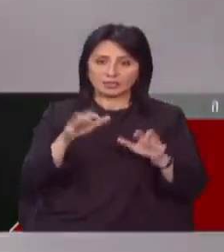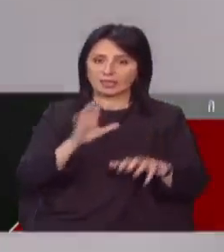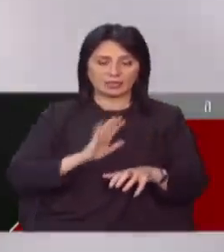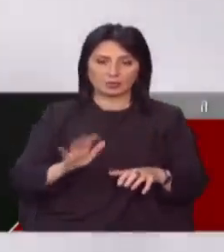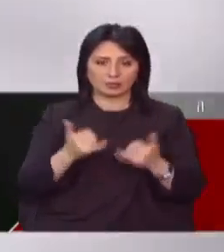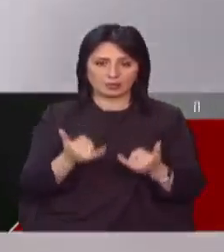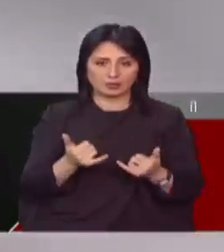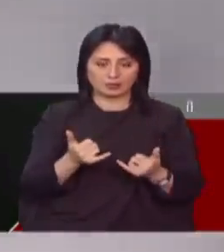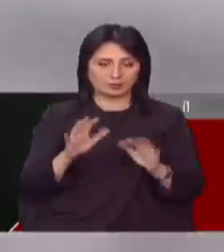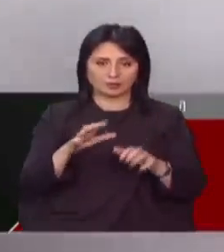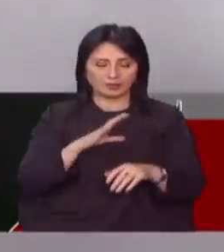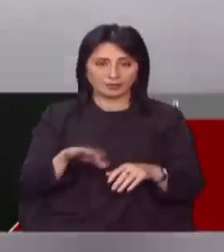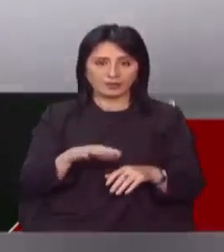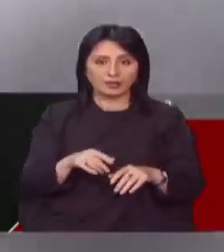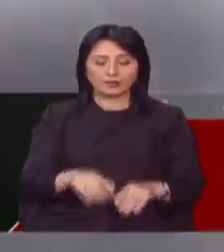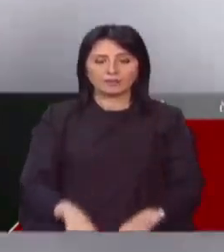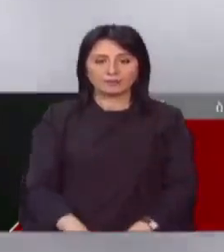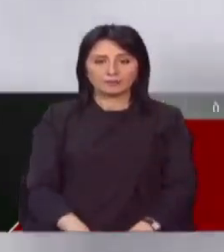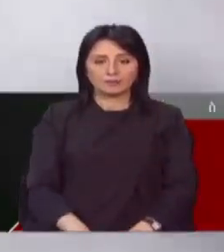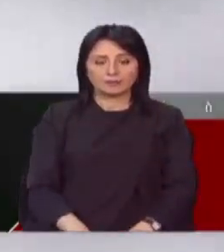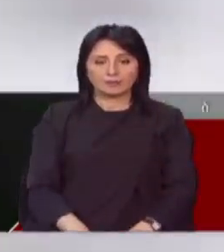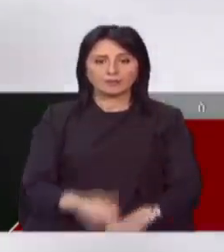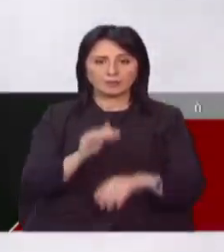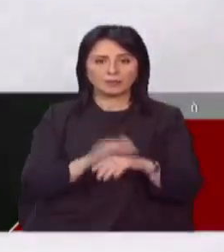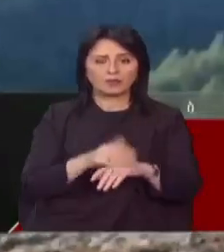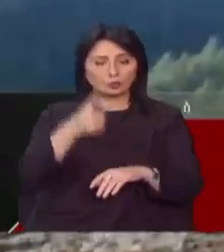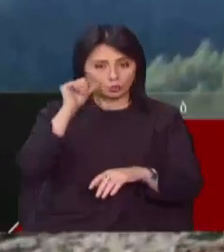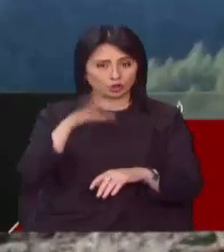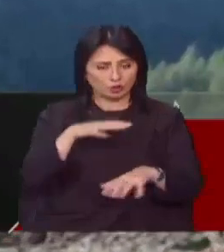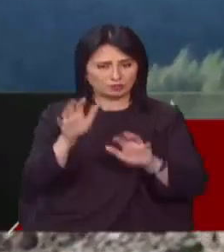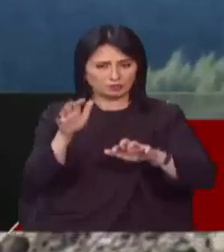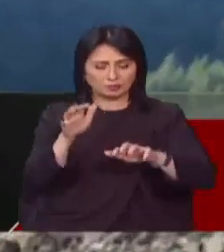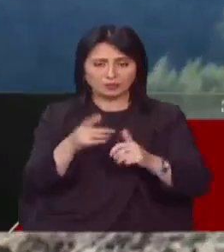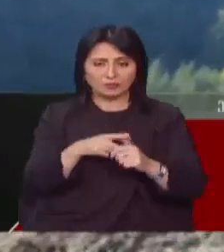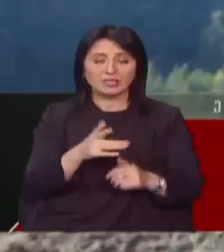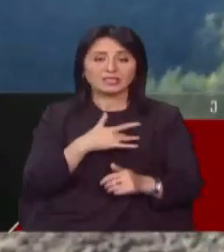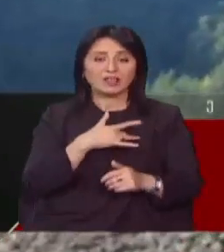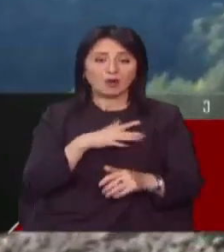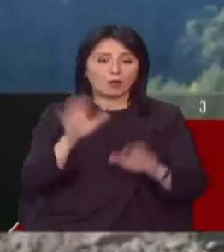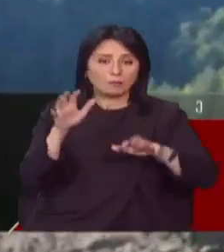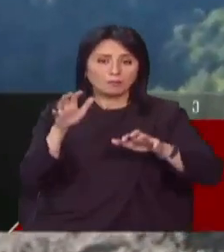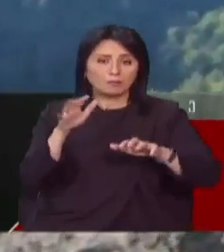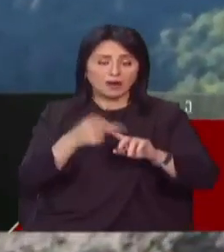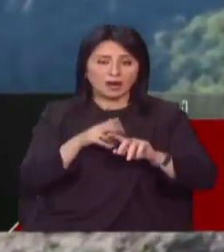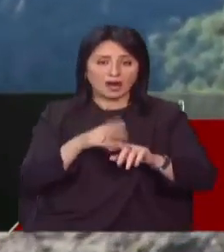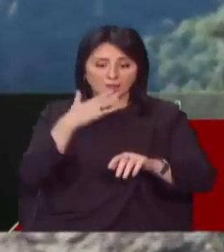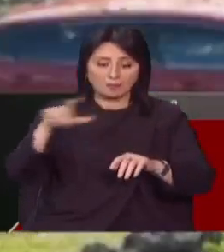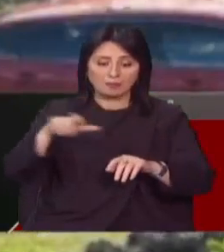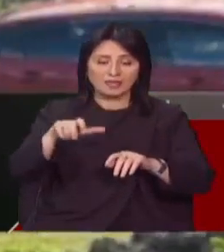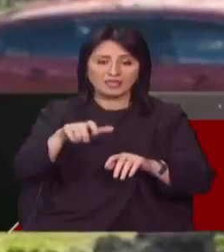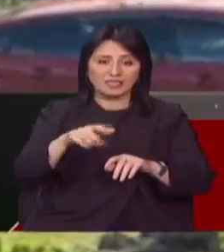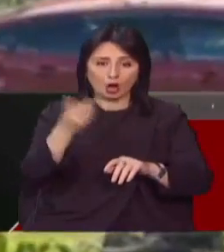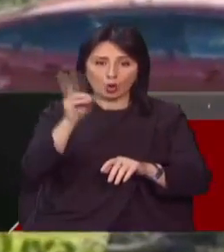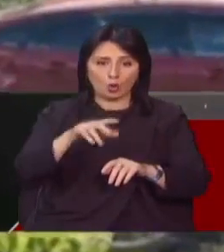ეს უკვე ნალექი ფაქტიურად გუშინ იყო და სავარაუდოდ ზუსტად ამ მდინარეებზე,